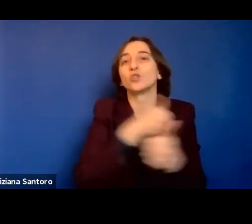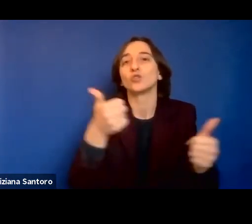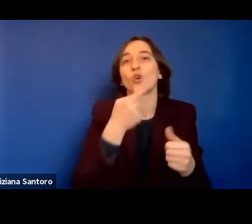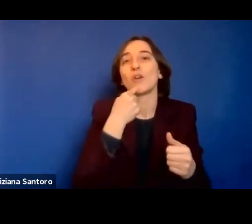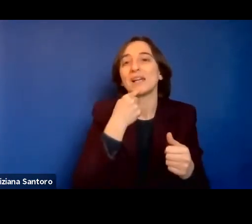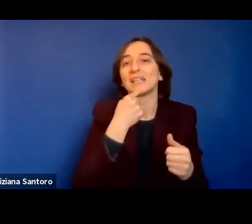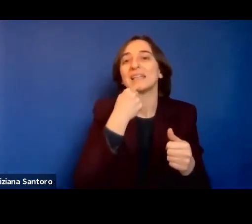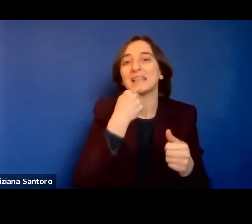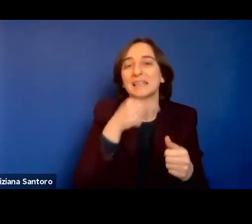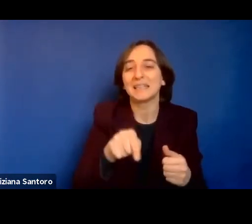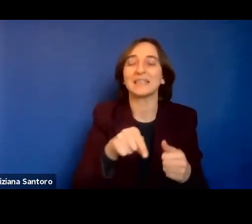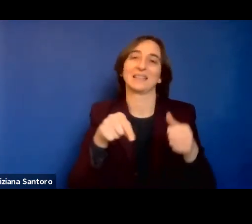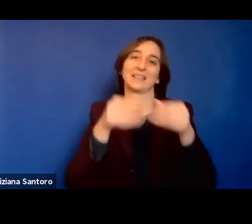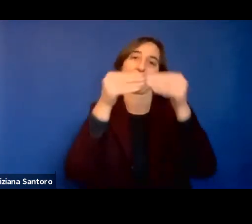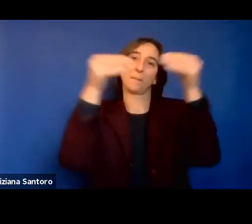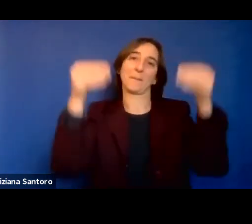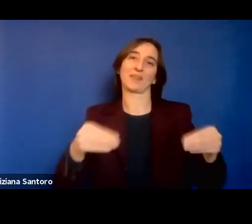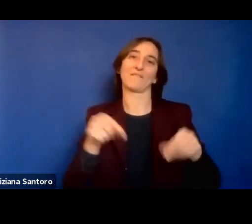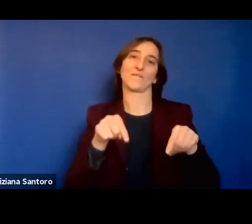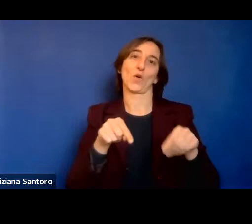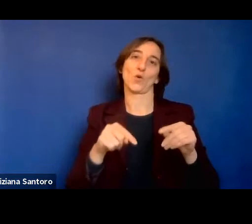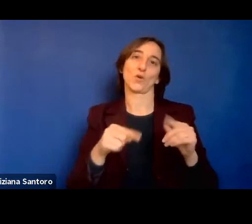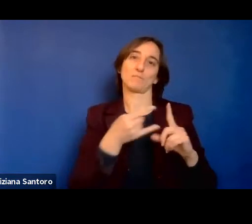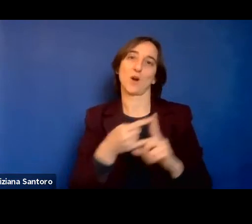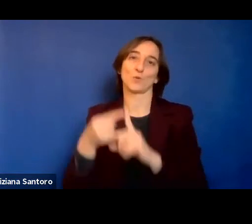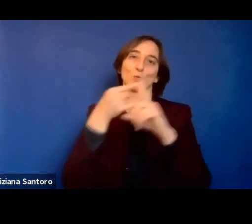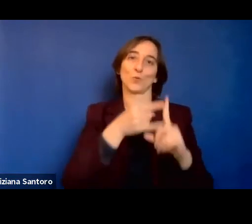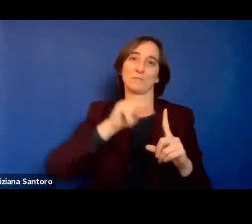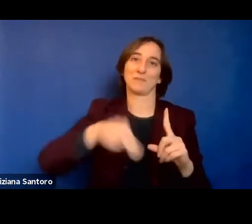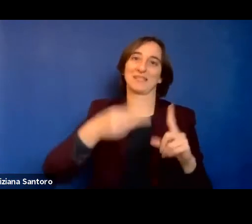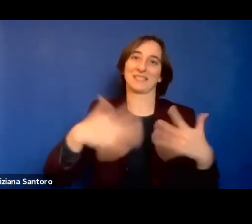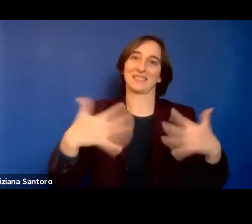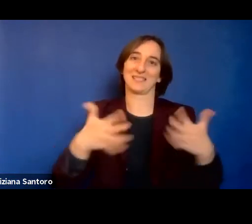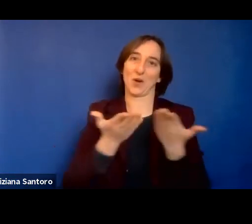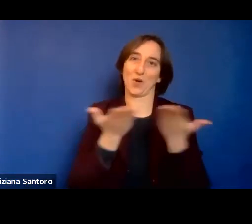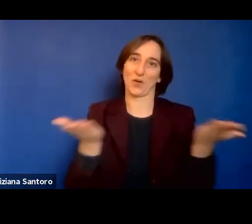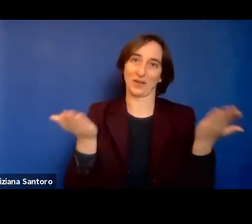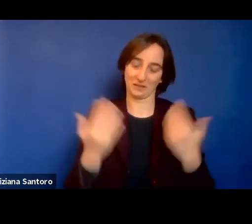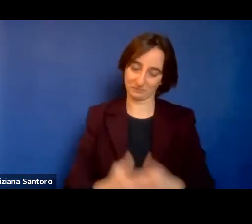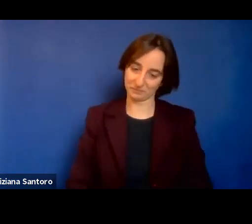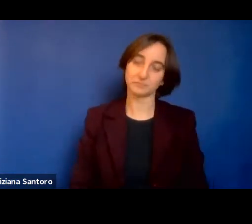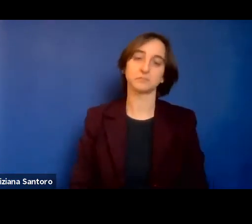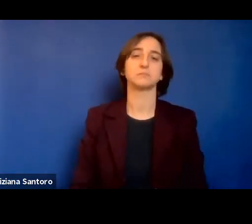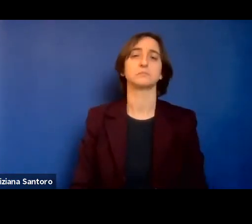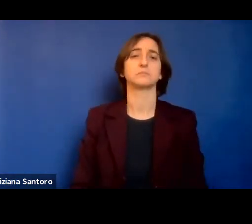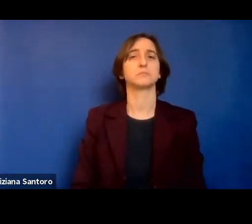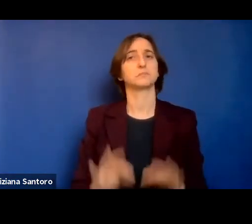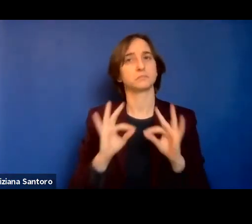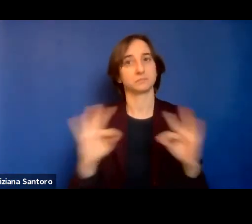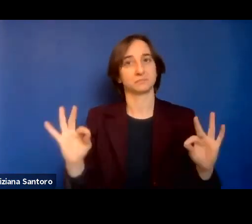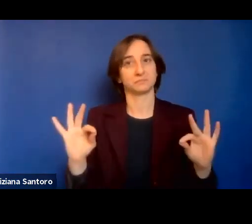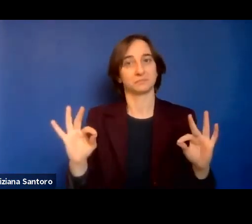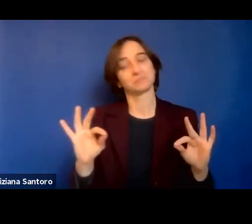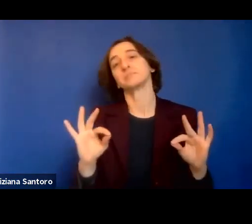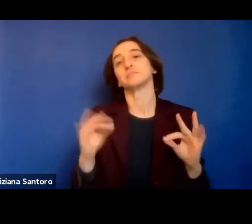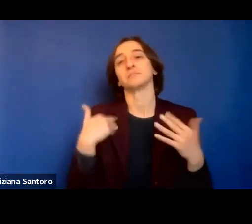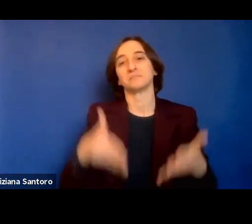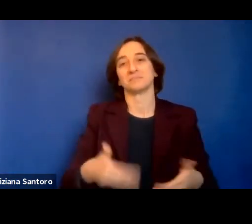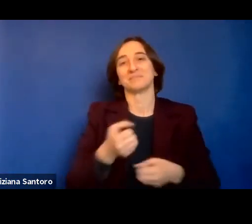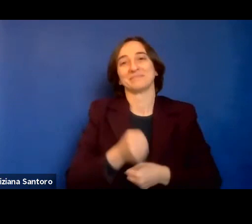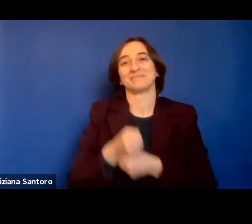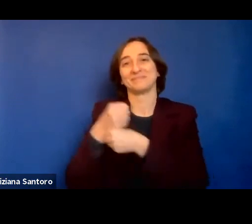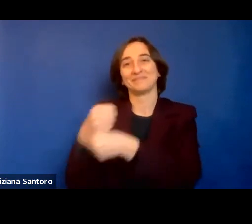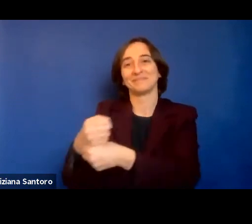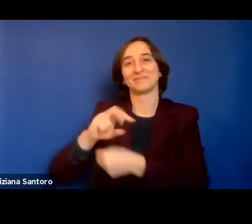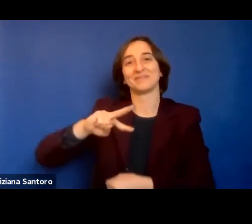tramite piattaforma Zoom. Bene, io passerei la parola al vicepresidente della